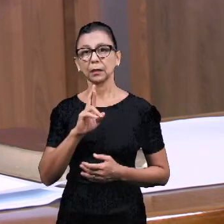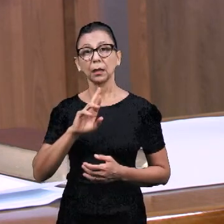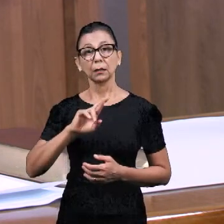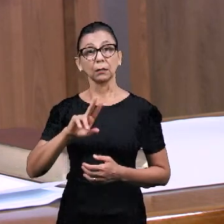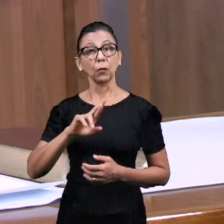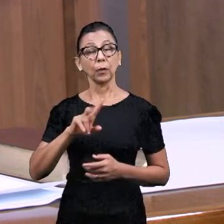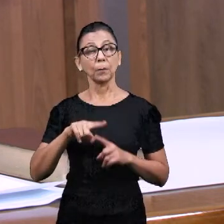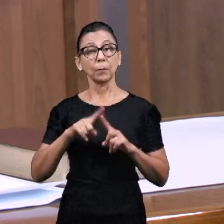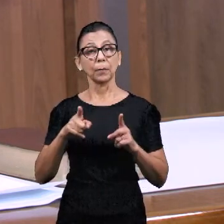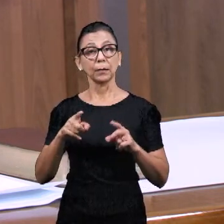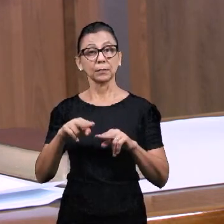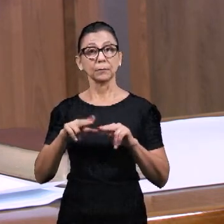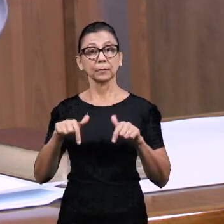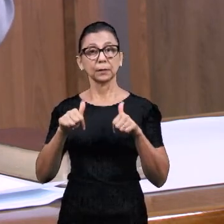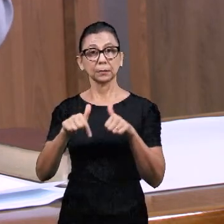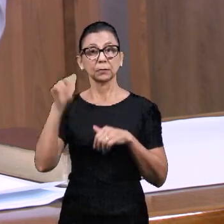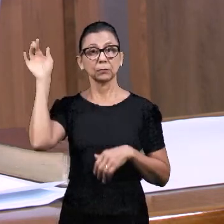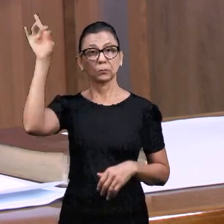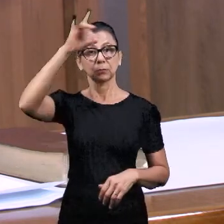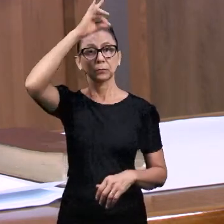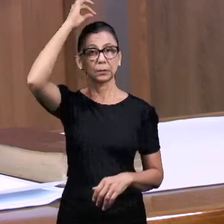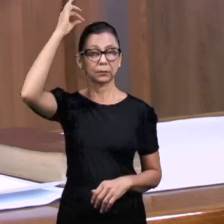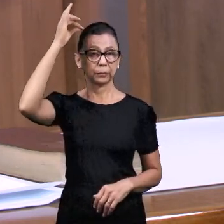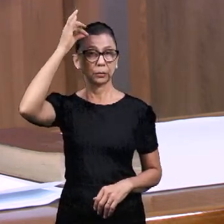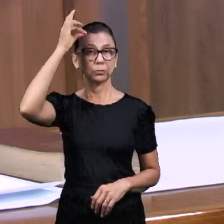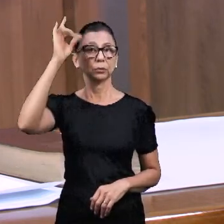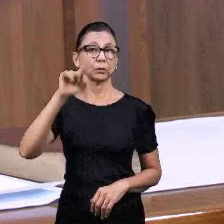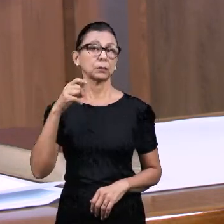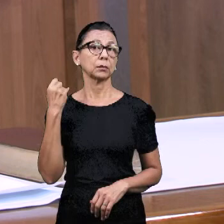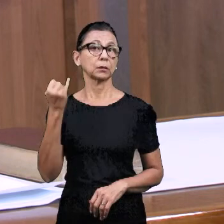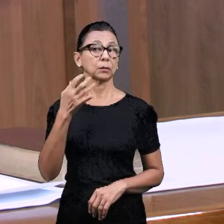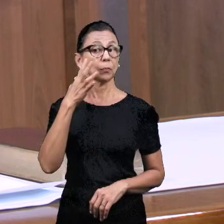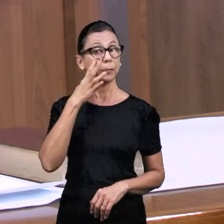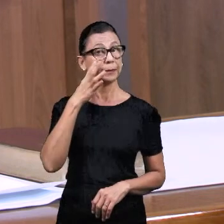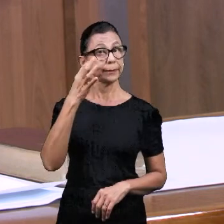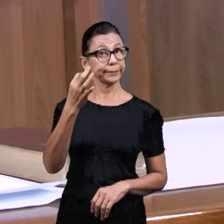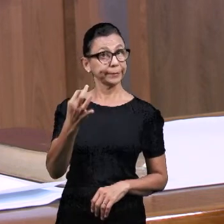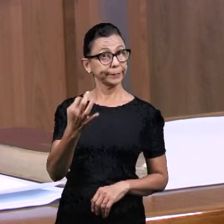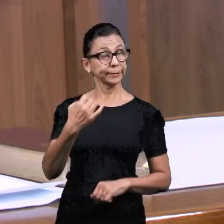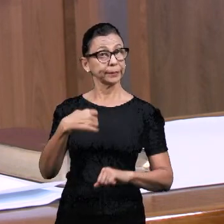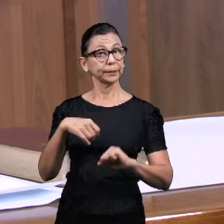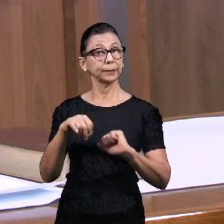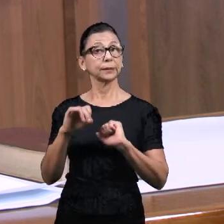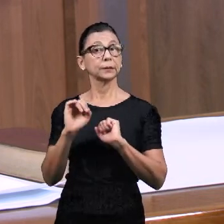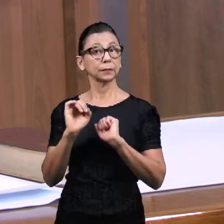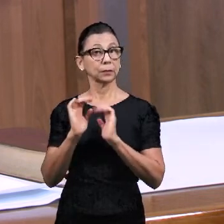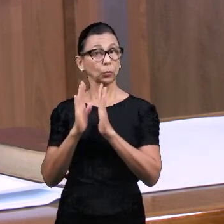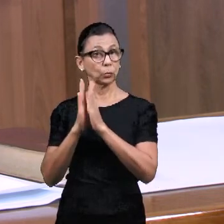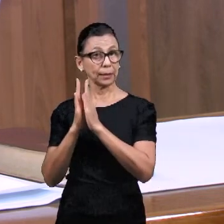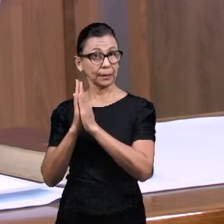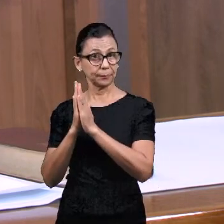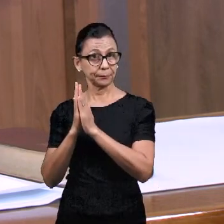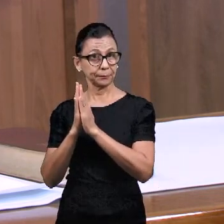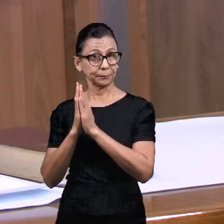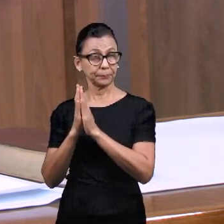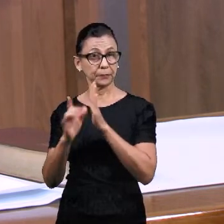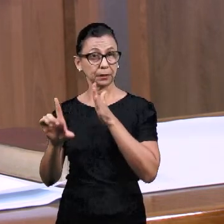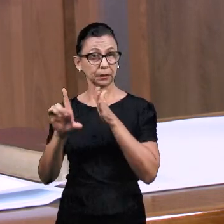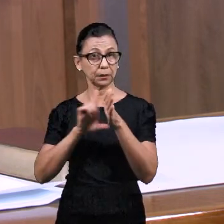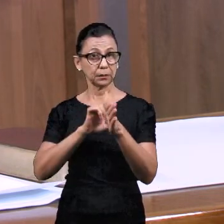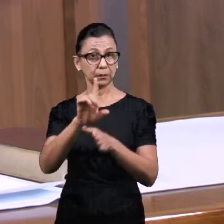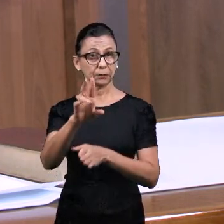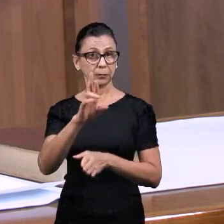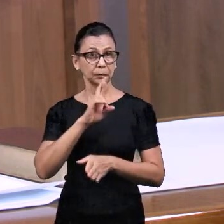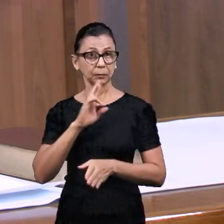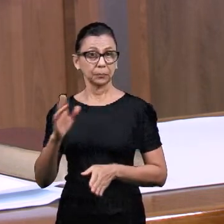surtout dans la direction du Saint-Esprit. C'est pour cela l'importance d'avoir attention et prière. C'est la recommandation ici. Passons aux